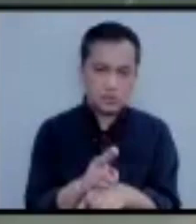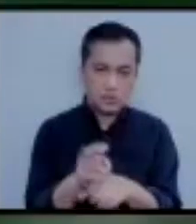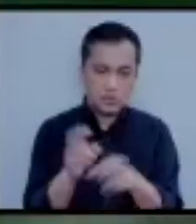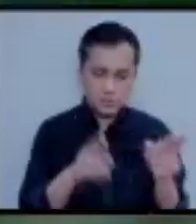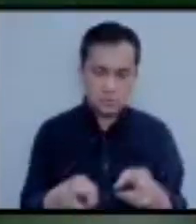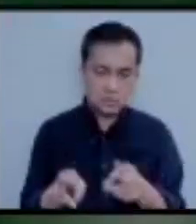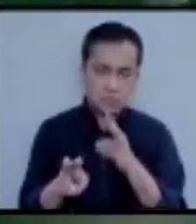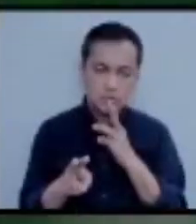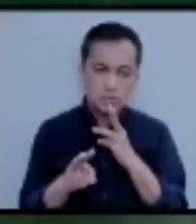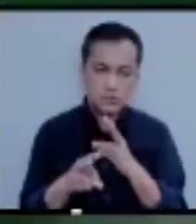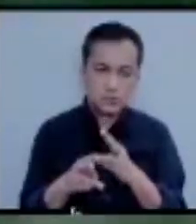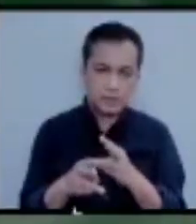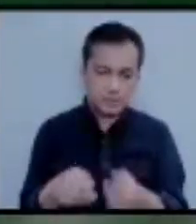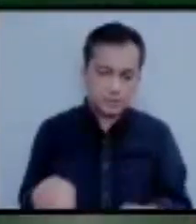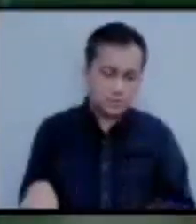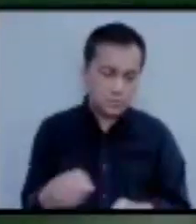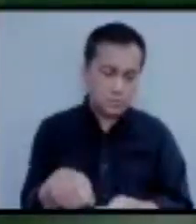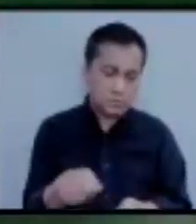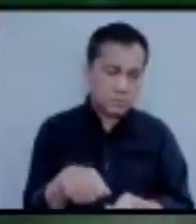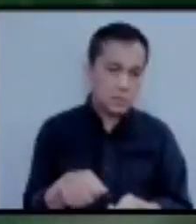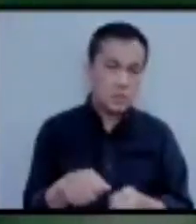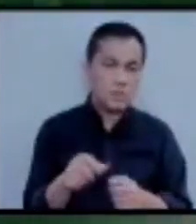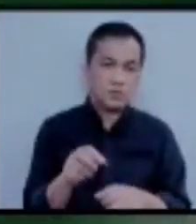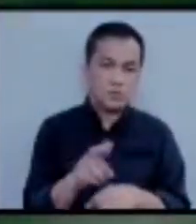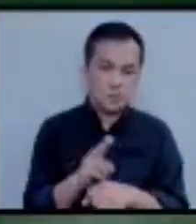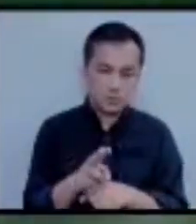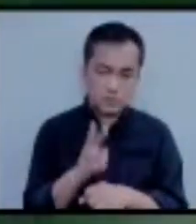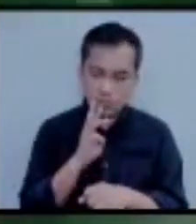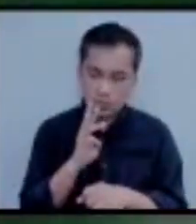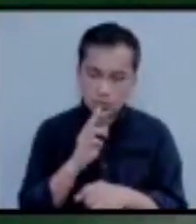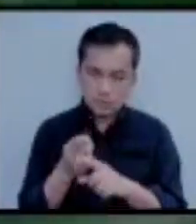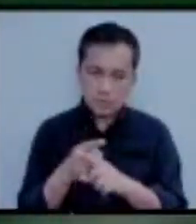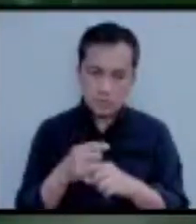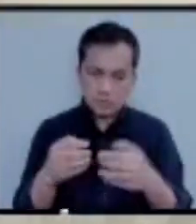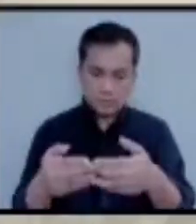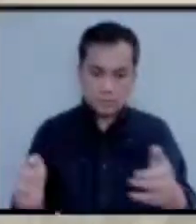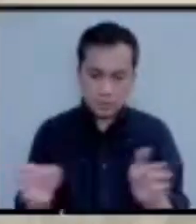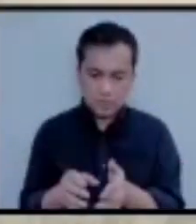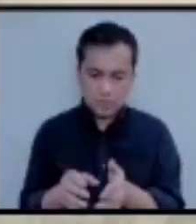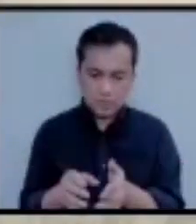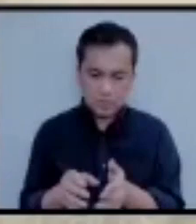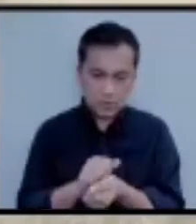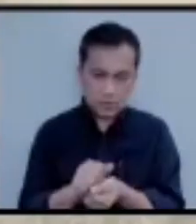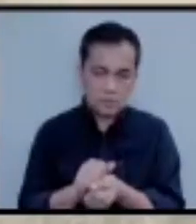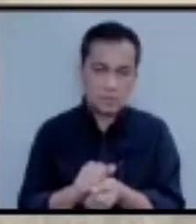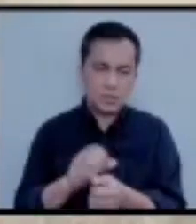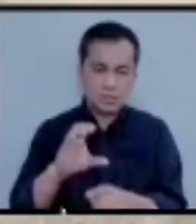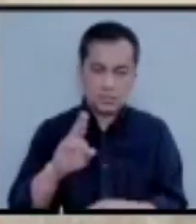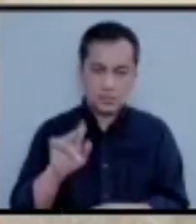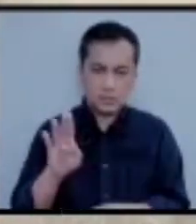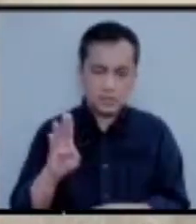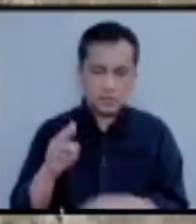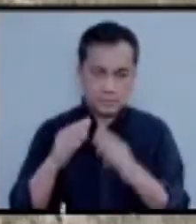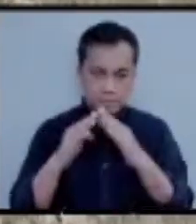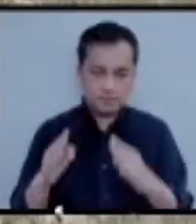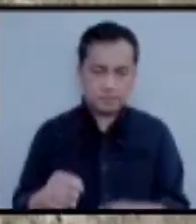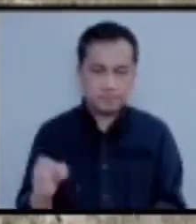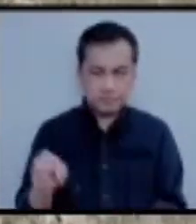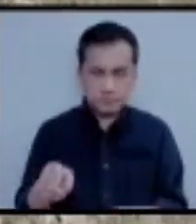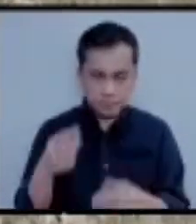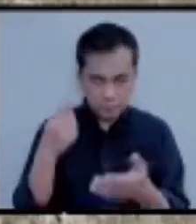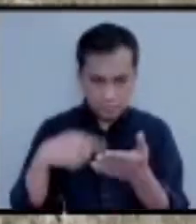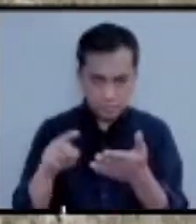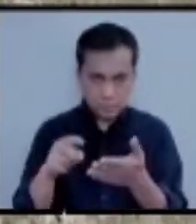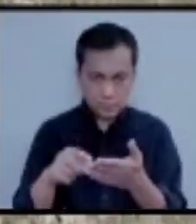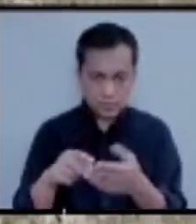pagdidilig at muling paggamit ng tubig mula sa lababo at shower ng mga clubhouse. Ipinasusuri rin ang metro ng tubig.